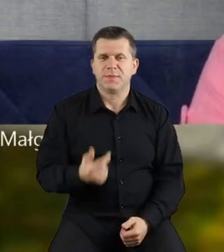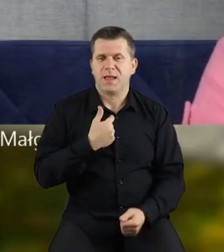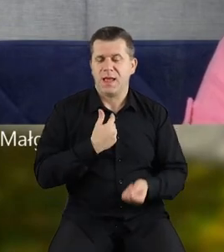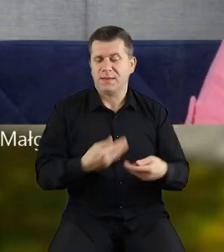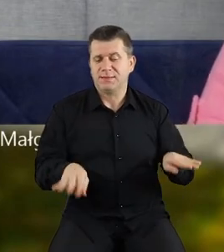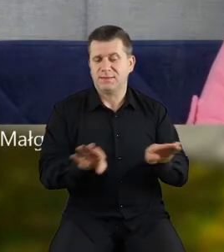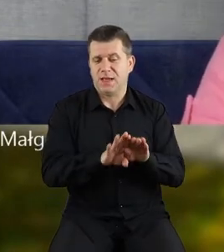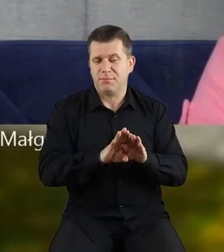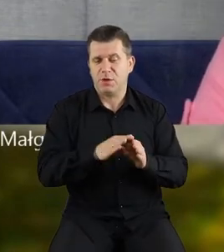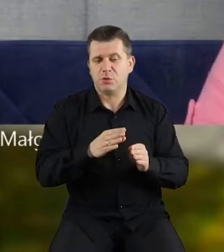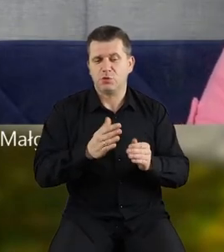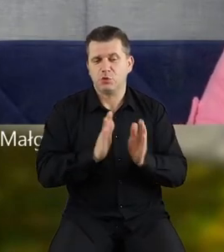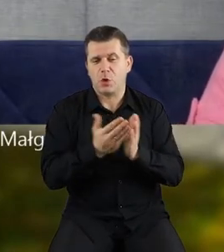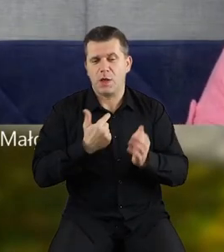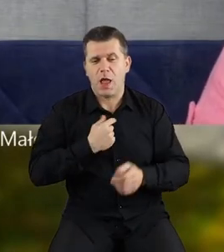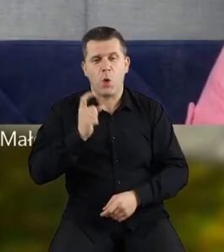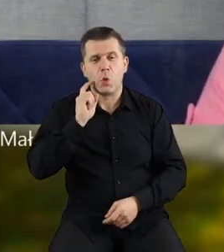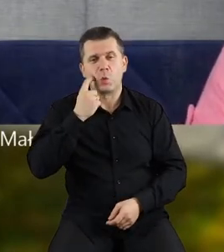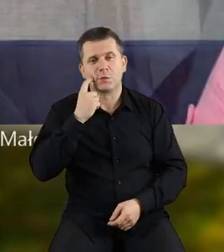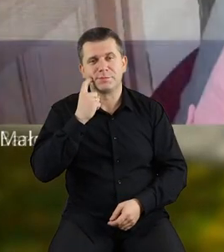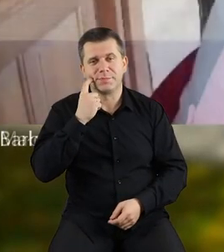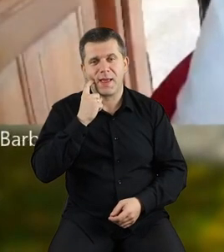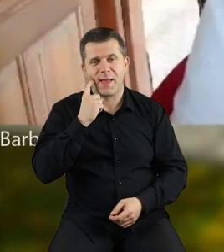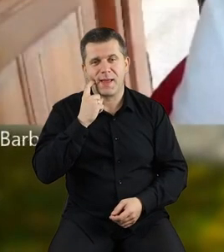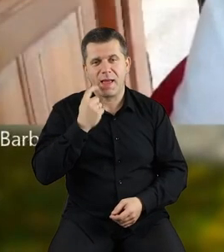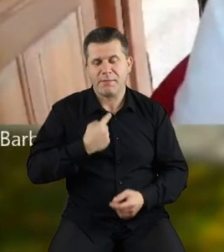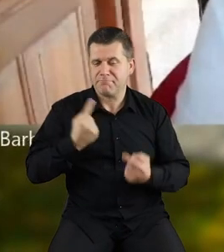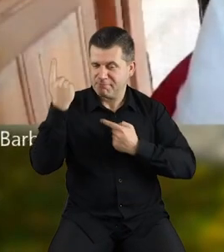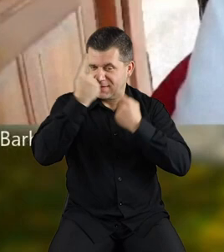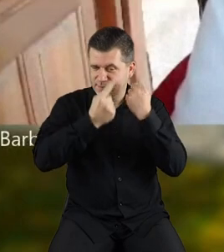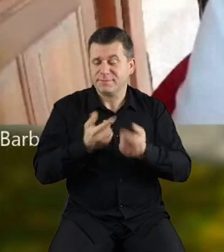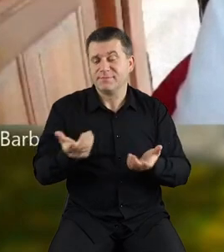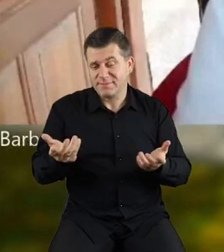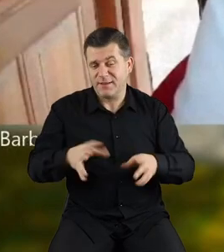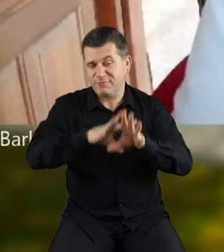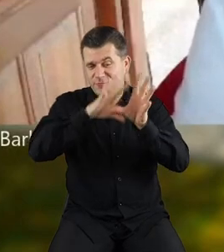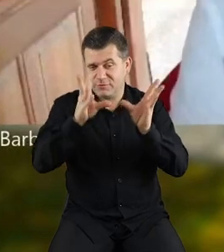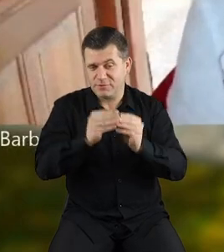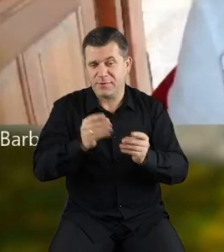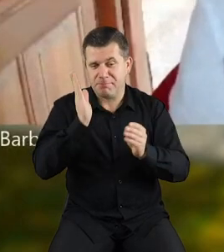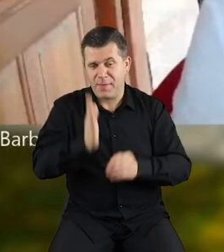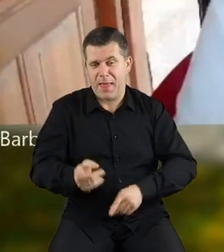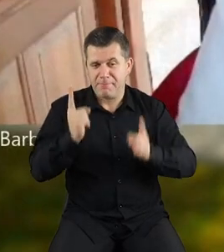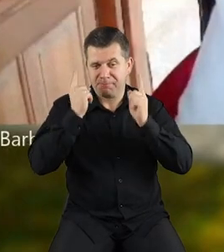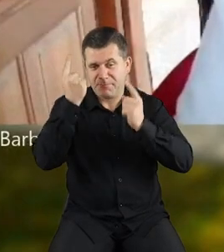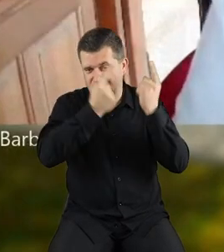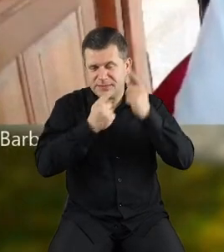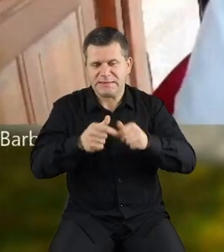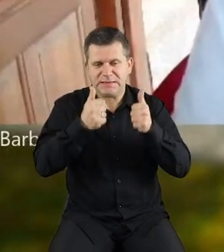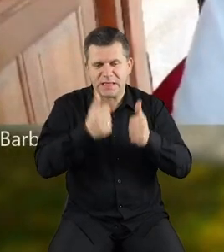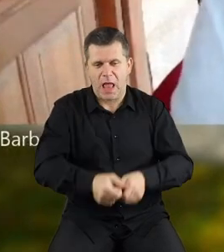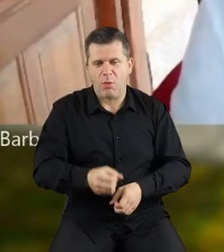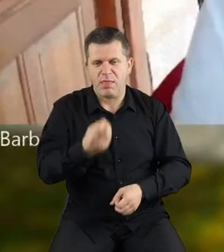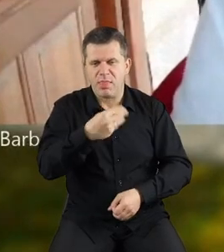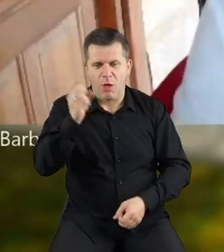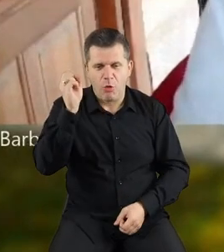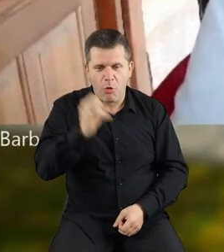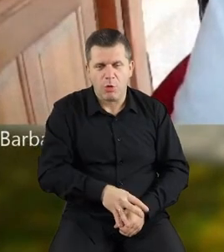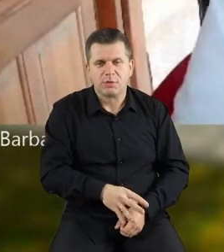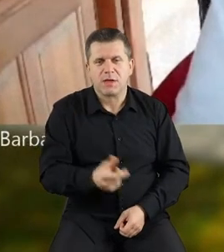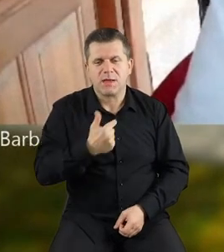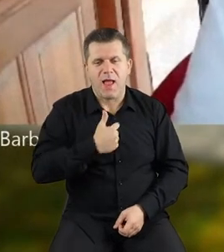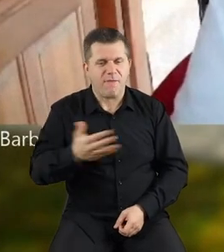ja zamykając książkę, uśmiechałam się przekornie, myśląc, no i tak, wszyscy będą uważali, że stało się